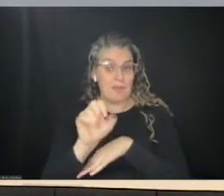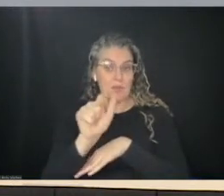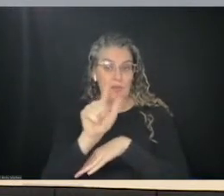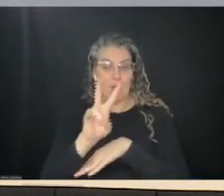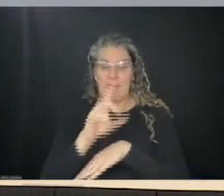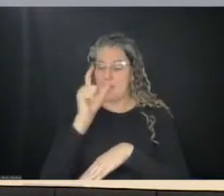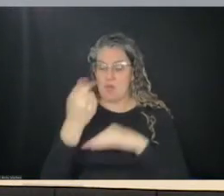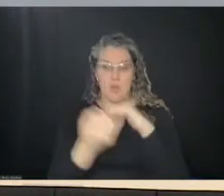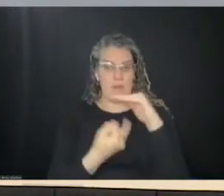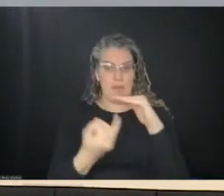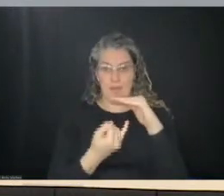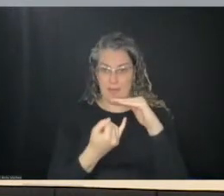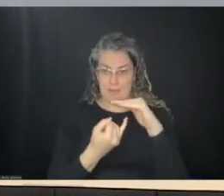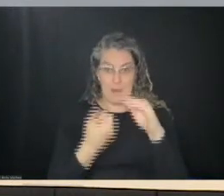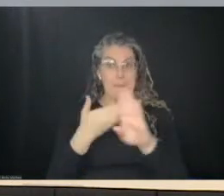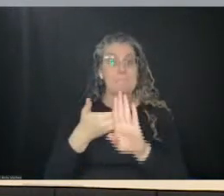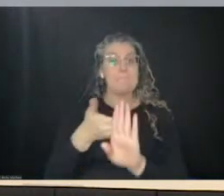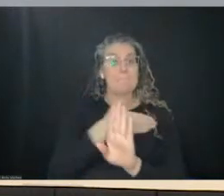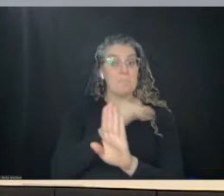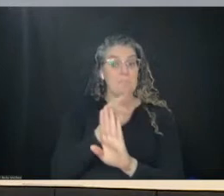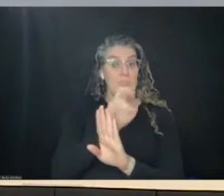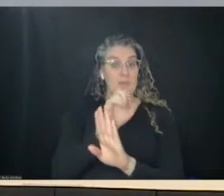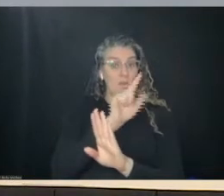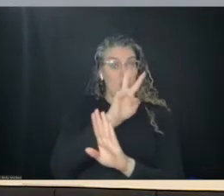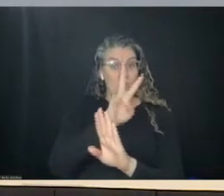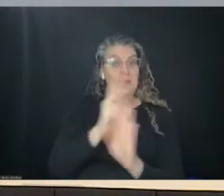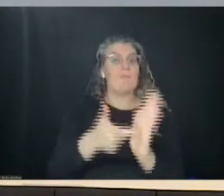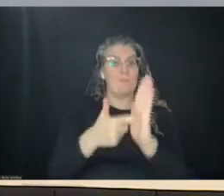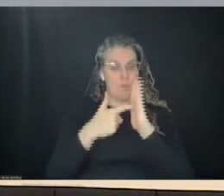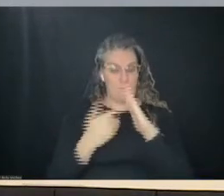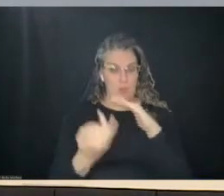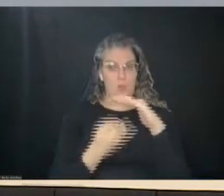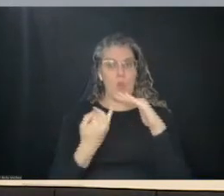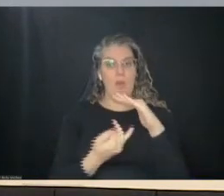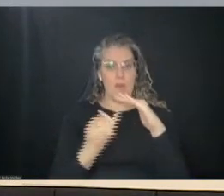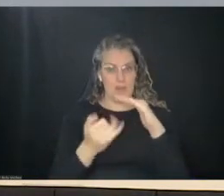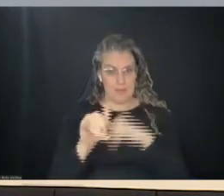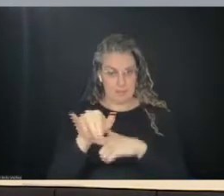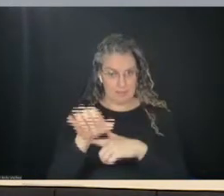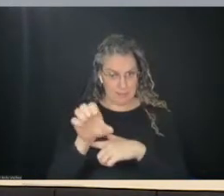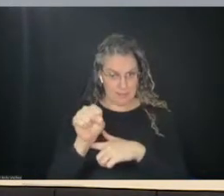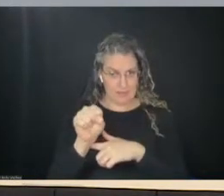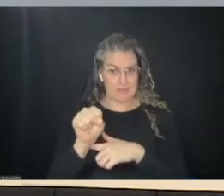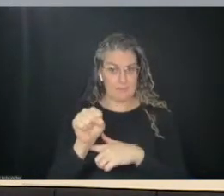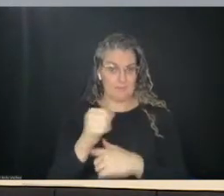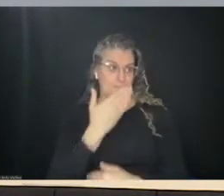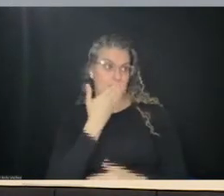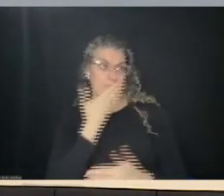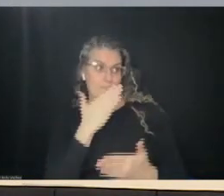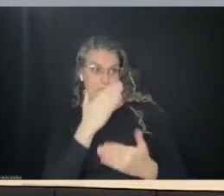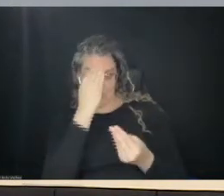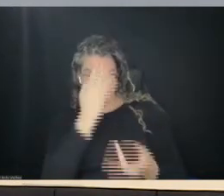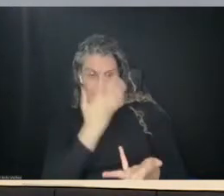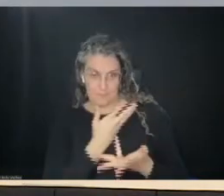to isolate. Does that help? I appreciate the clarification. Thanks very much. Okay.